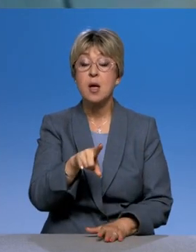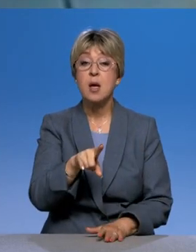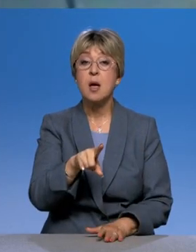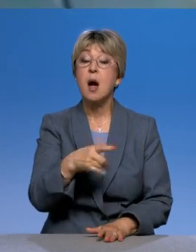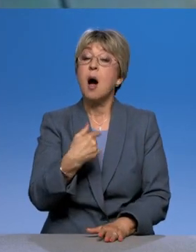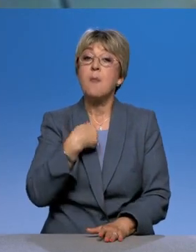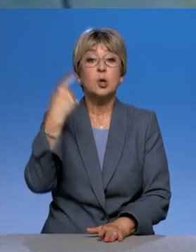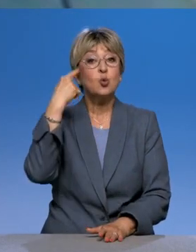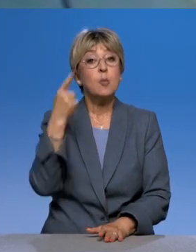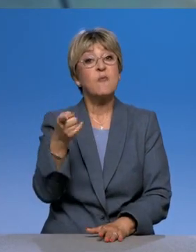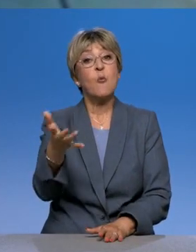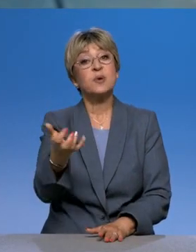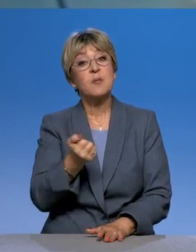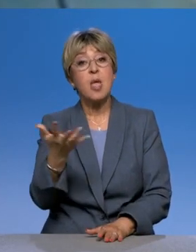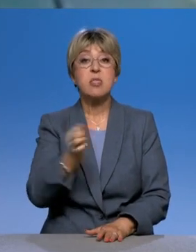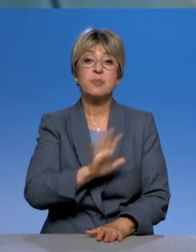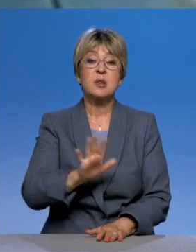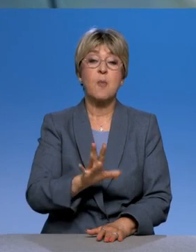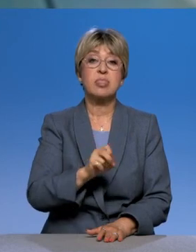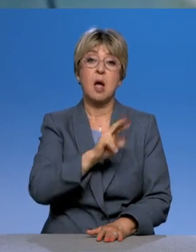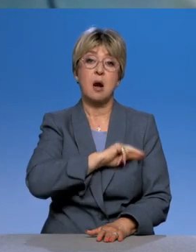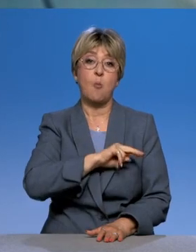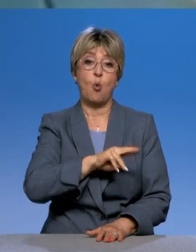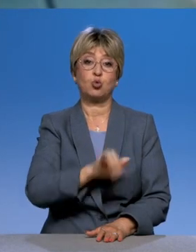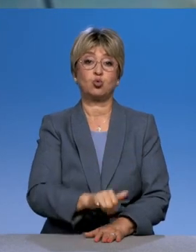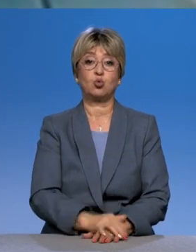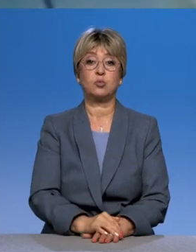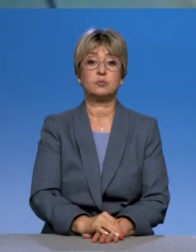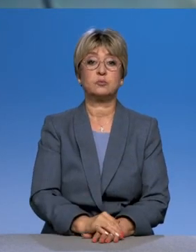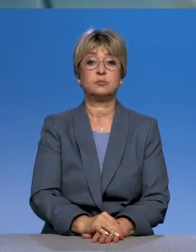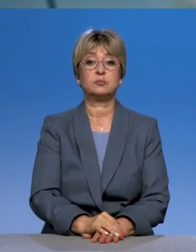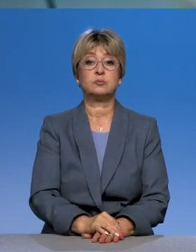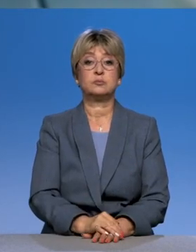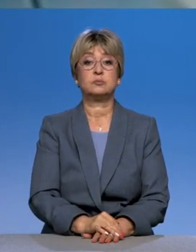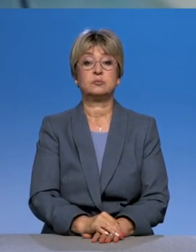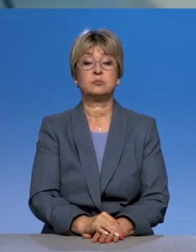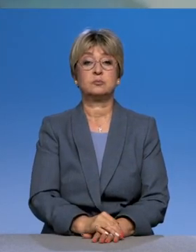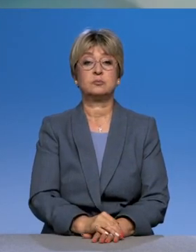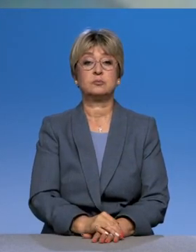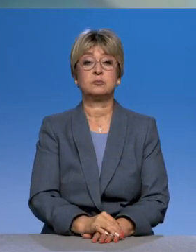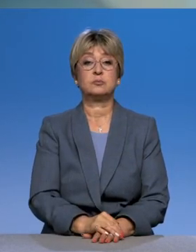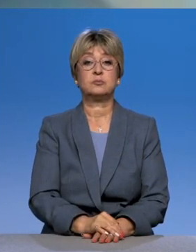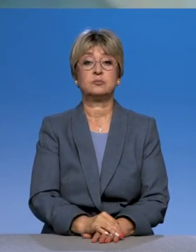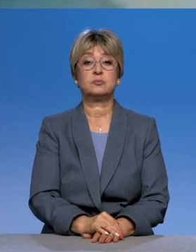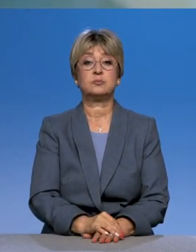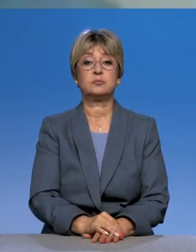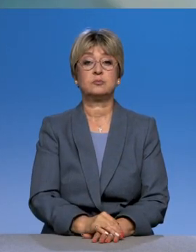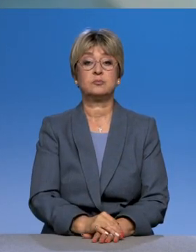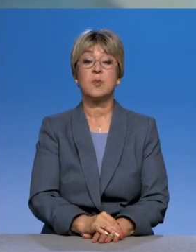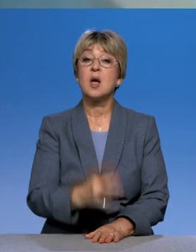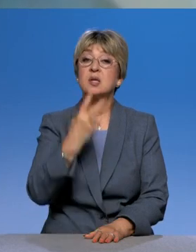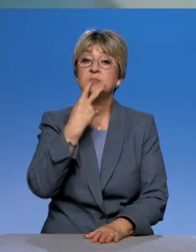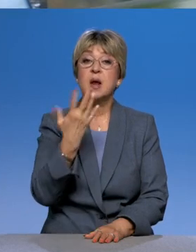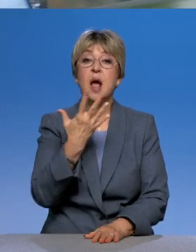на работу или нет? Вот наши действия отдела кадров, принимать или нет? Смотря какую позицию